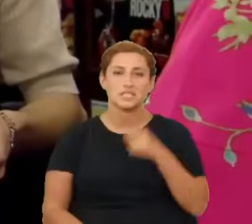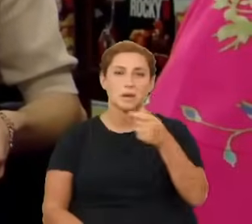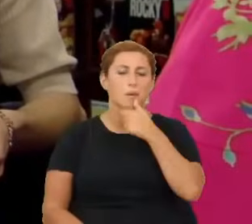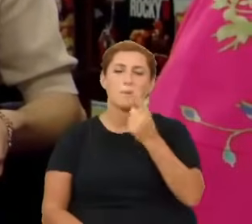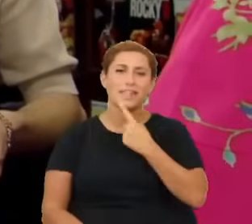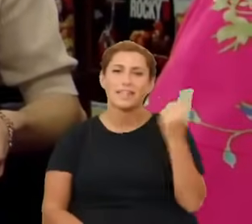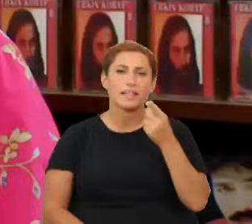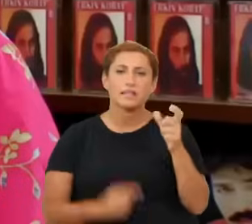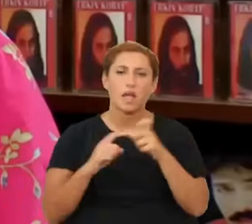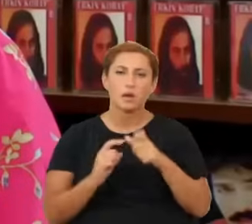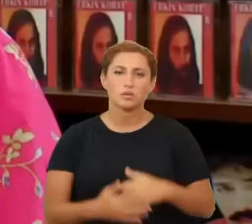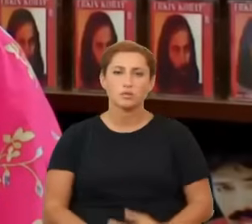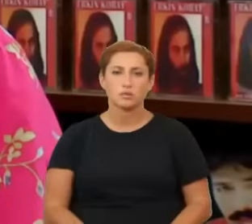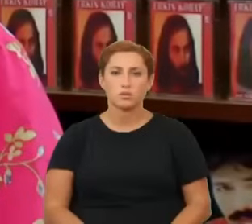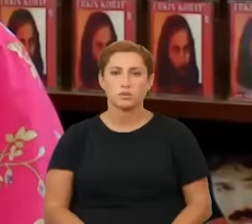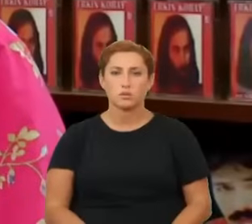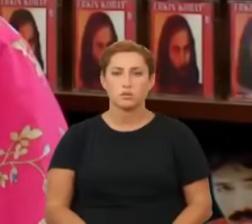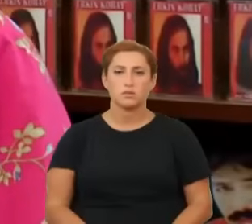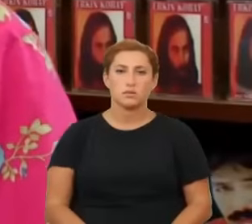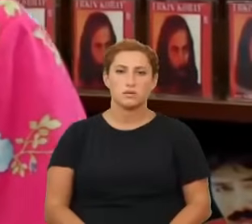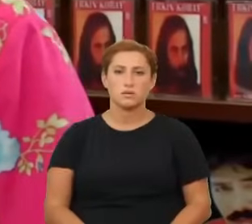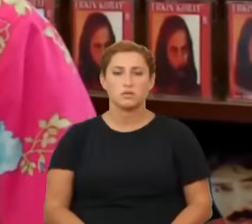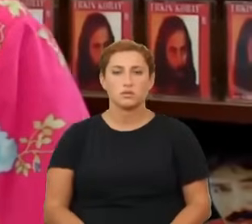Sen babama ne dedin Ergun?